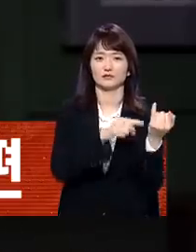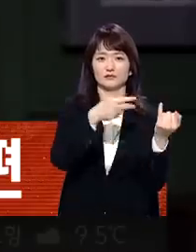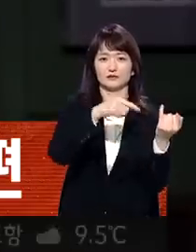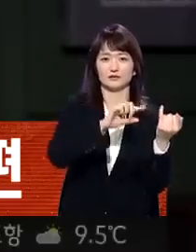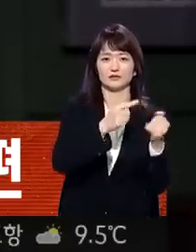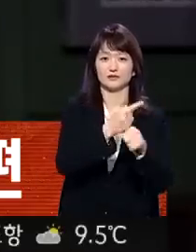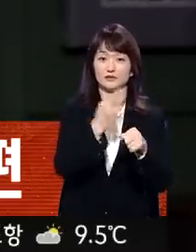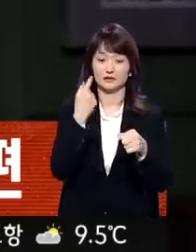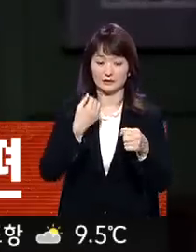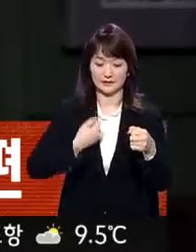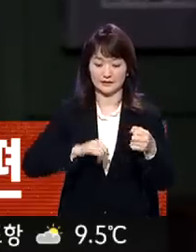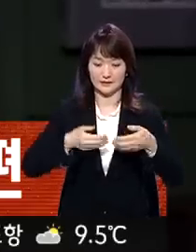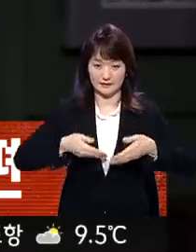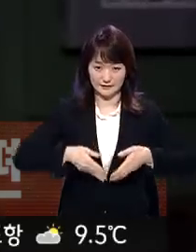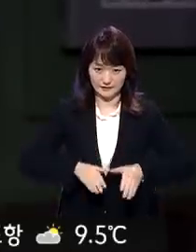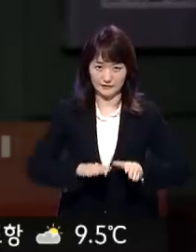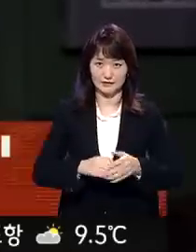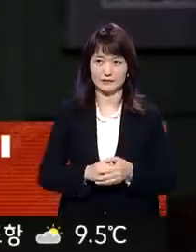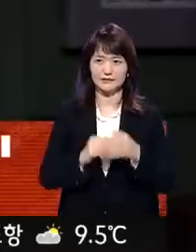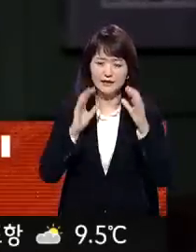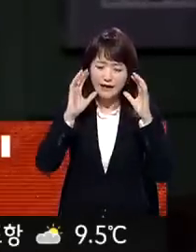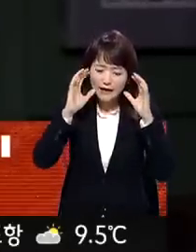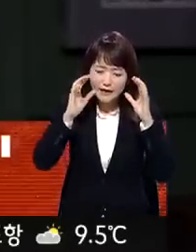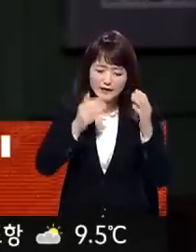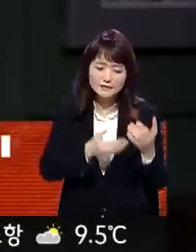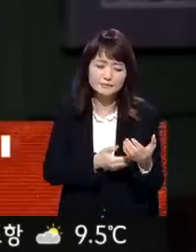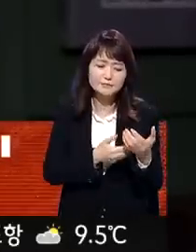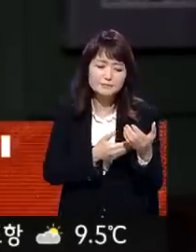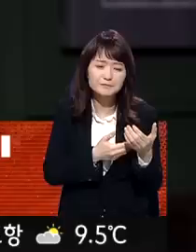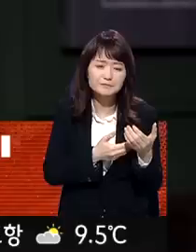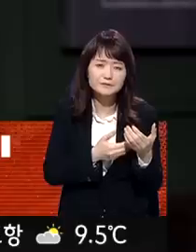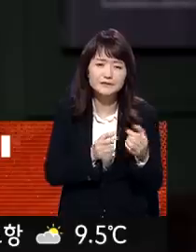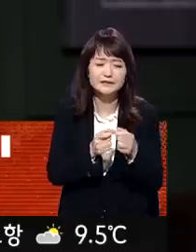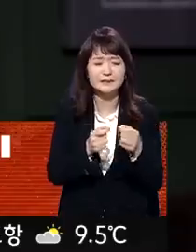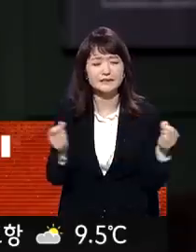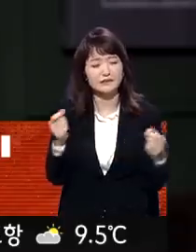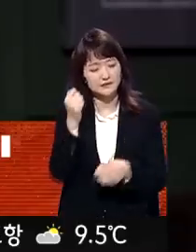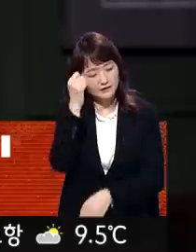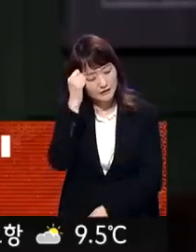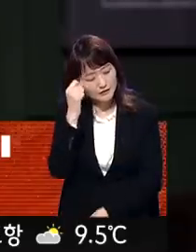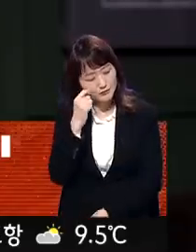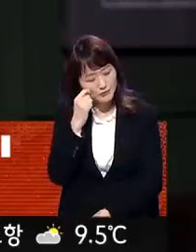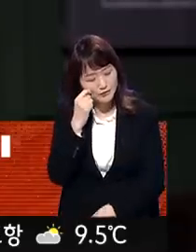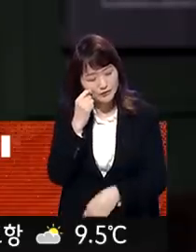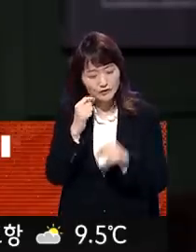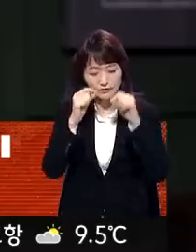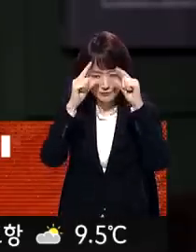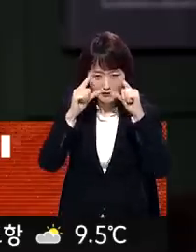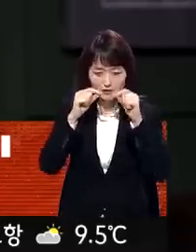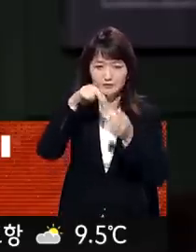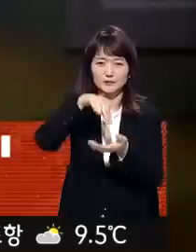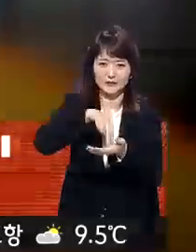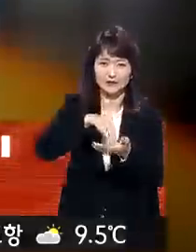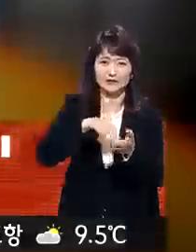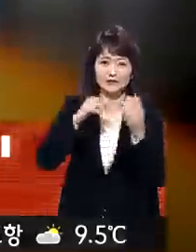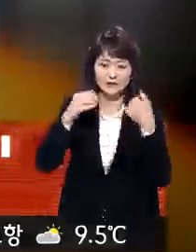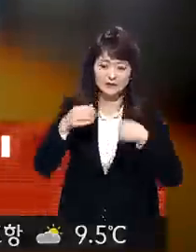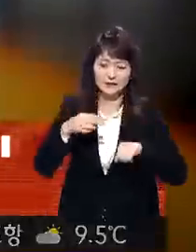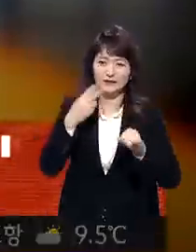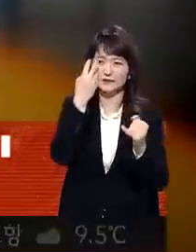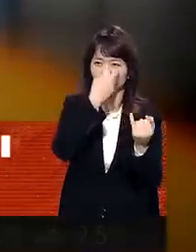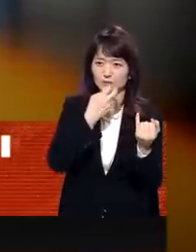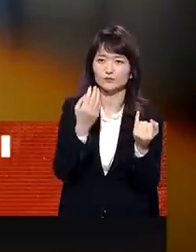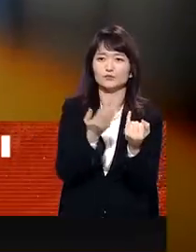딸을 낳았습니다. 딸이 신생아이다 보니까 통잠을 못 자고 중간중간 자주 깨서 돌봐야 하기 때문에 이 신 씨가 이 딸이랑 같이